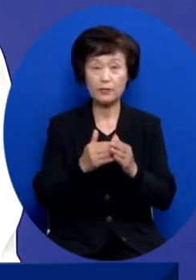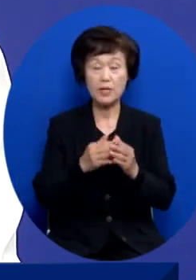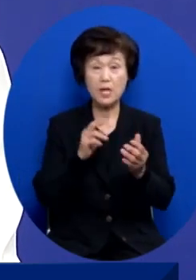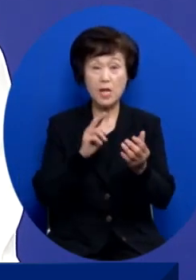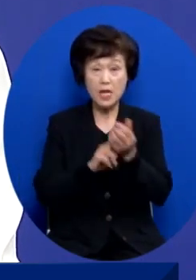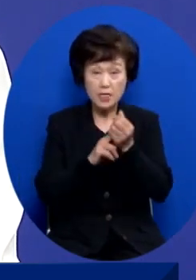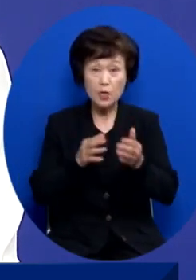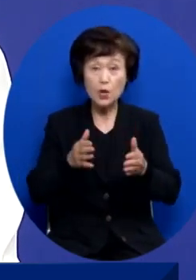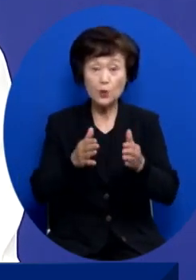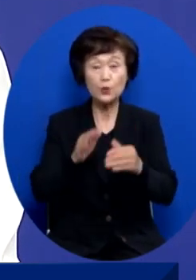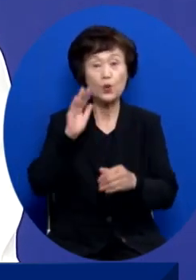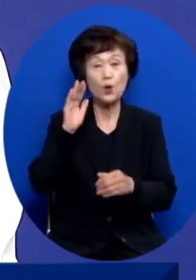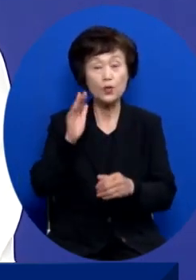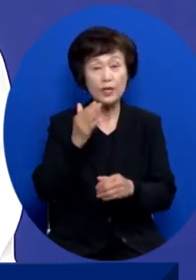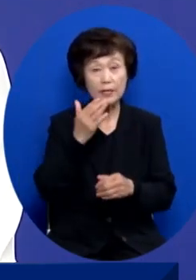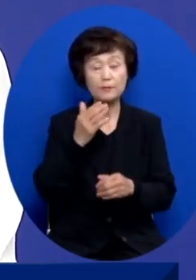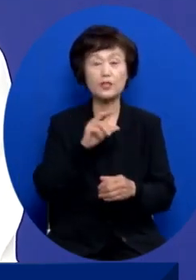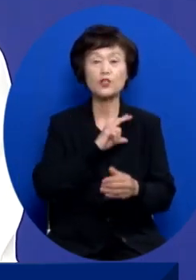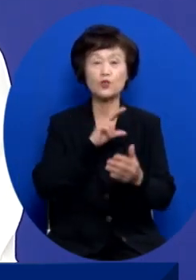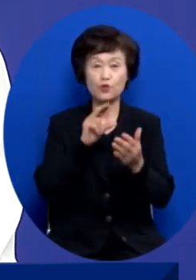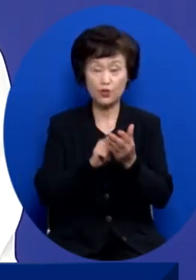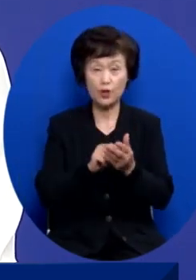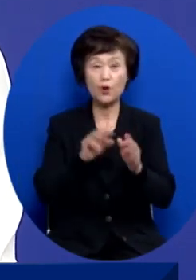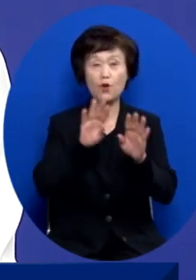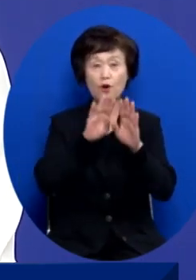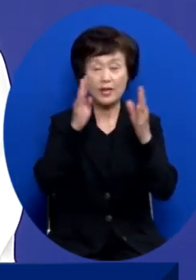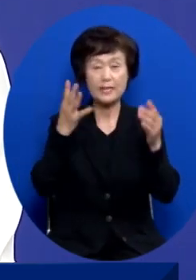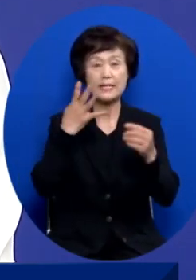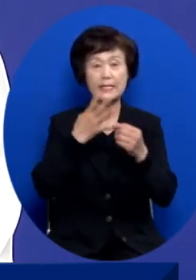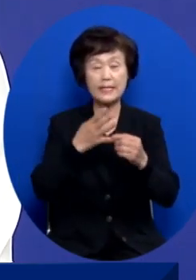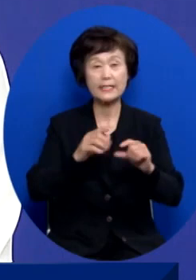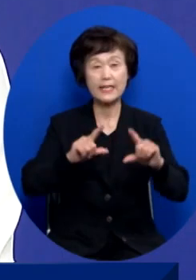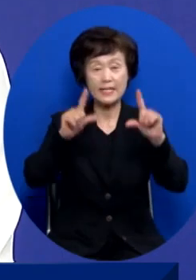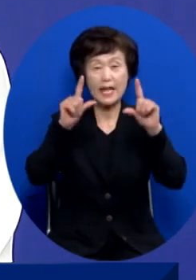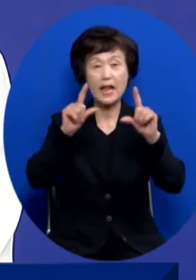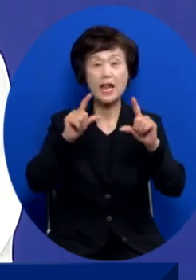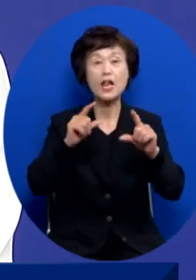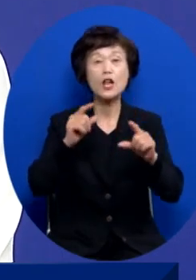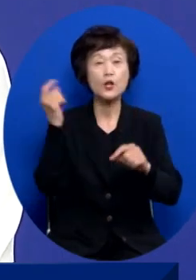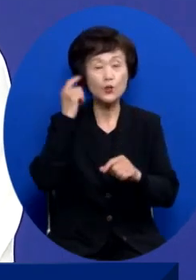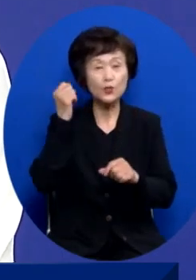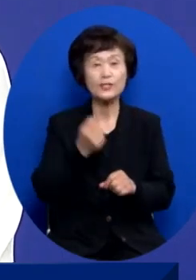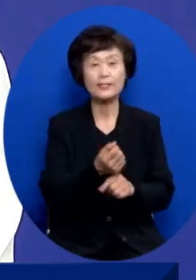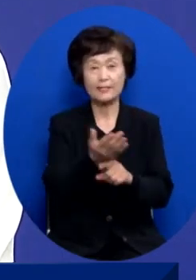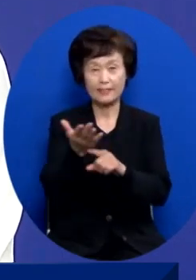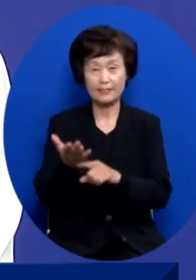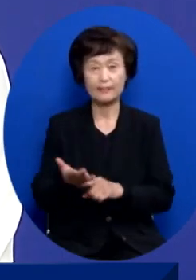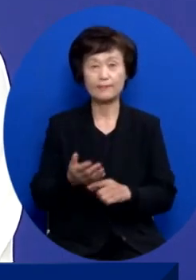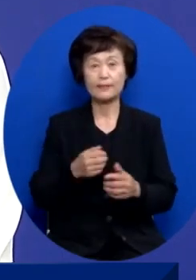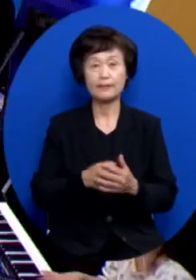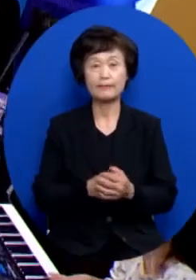통로가 되겠습니다라는 주제로 진행된 CTS 위크 넷째 날 방송 소식을 이현지 기자가 전합니다.